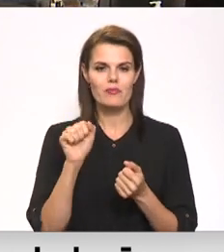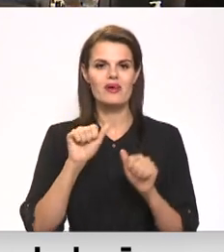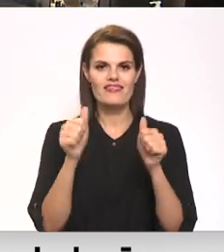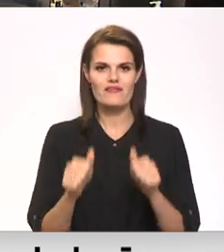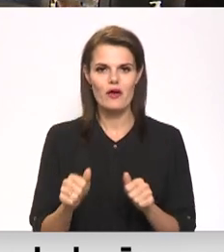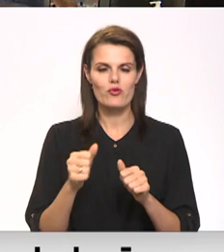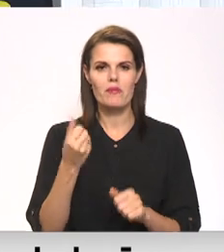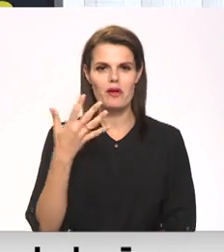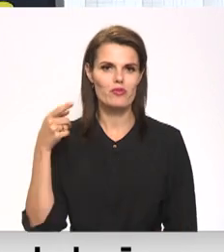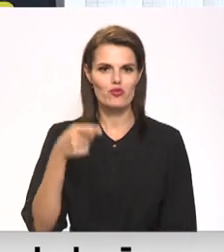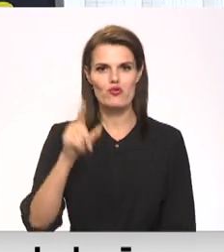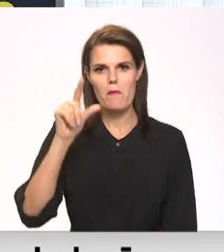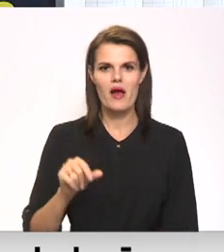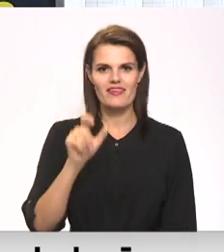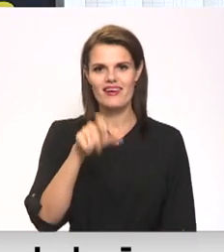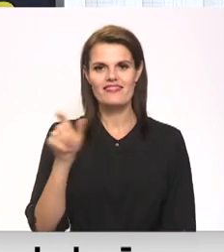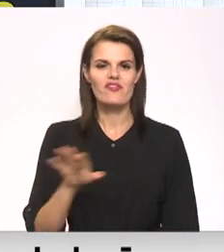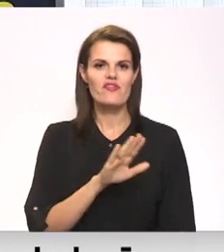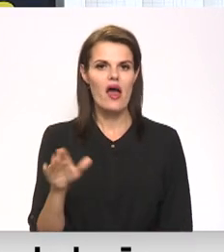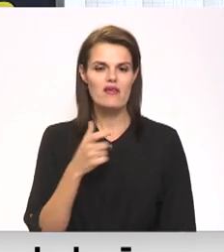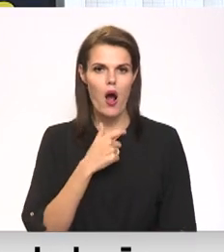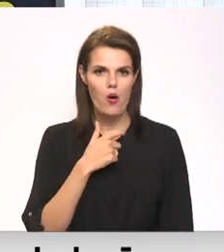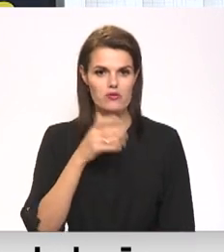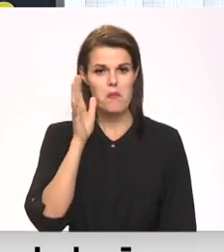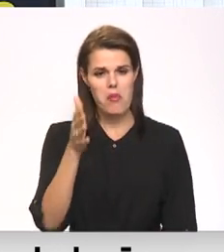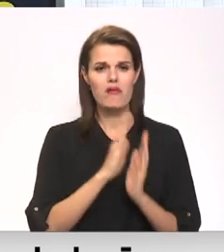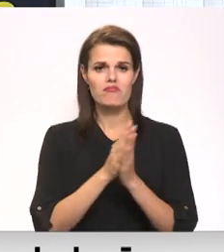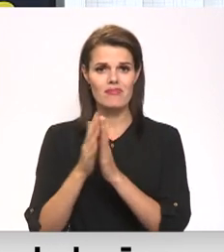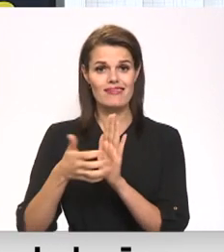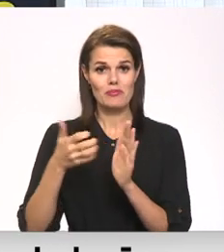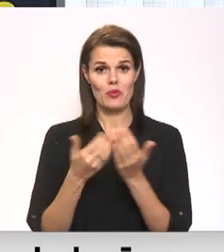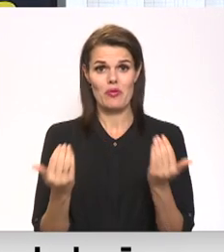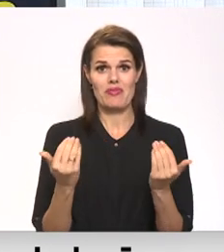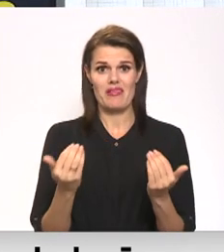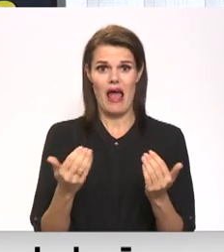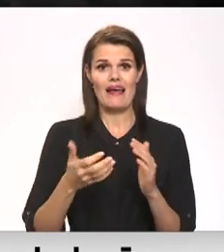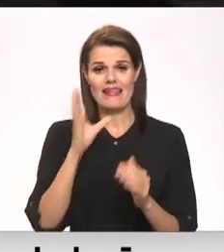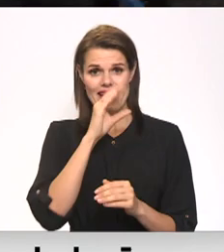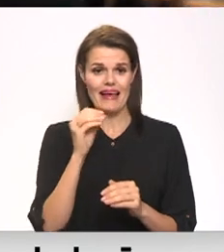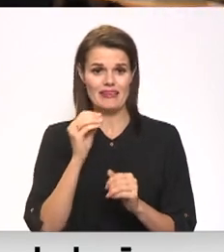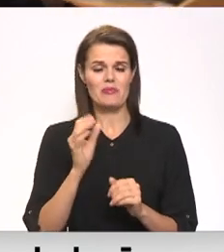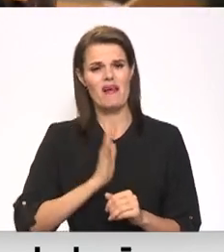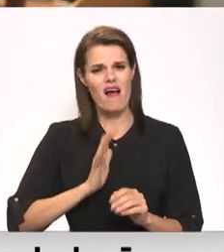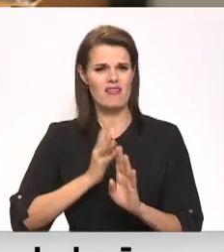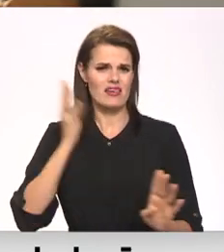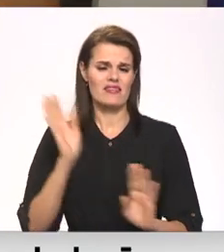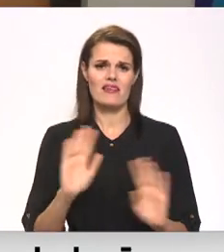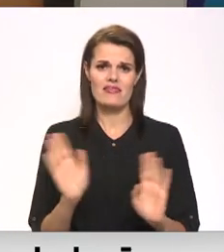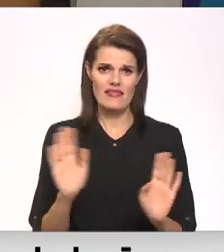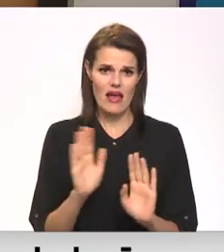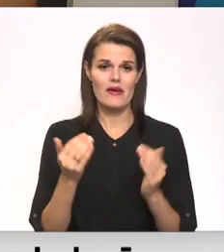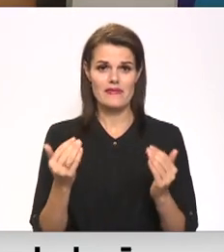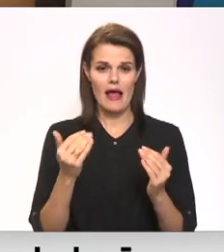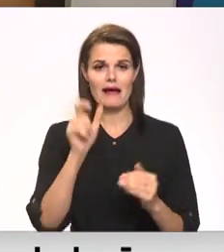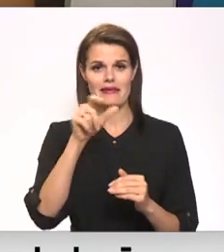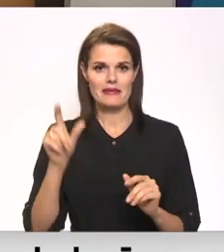15 tūkstošiem mazāk cilvēku nekā augustā. Pārvaldē aicina izmantot iespēju un atjaunot dokumentus negaidot garās rindās, jo prognozēts,